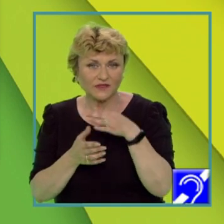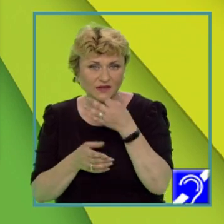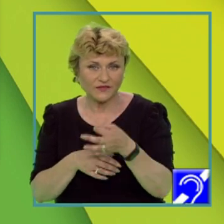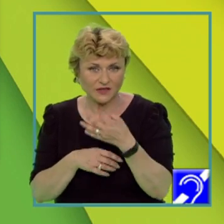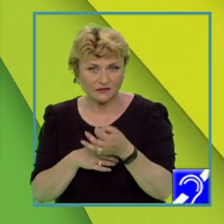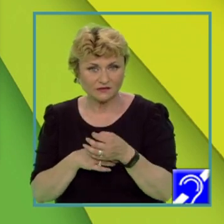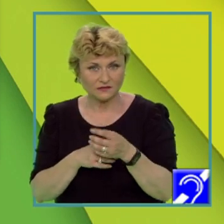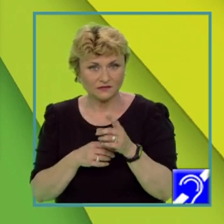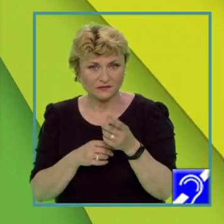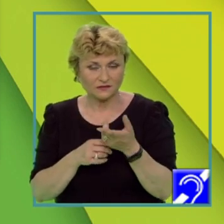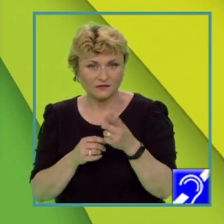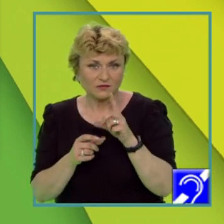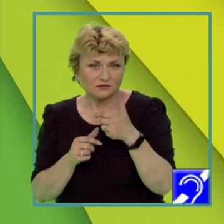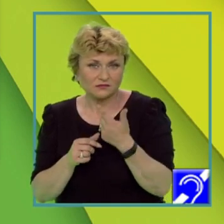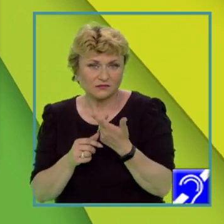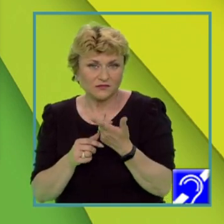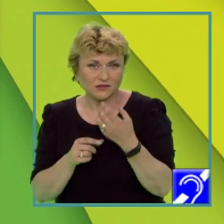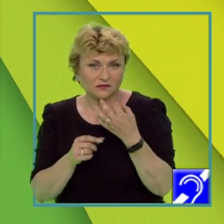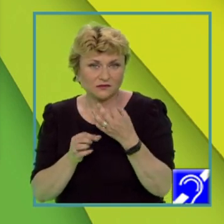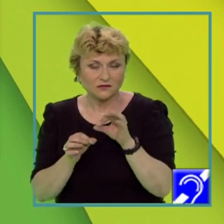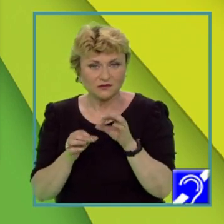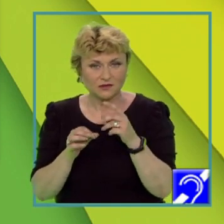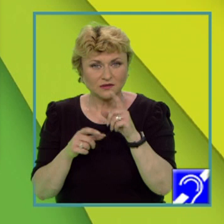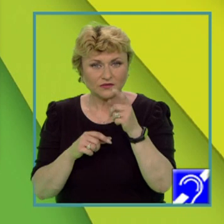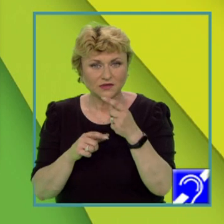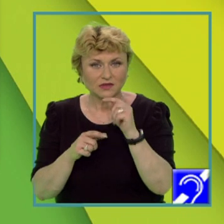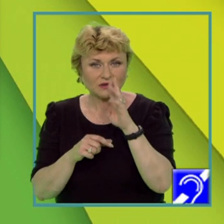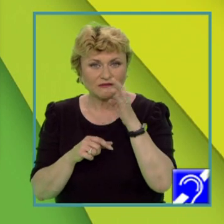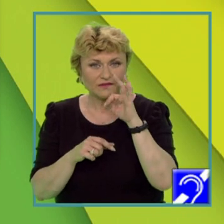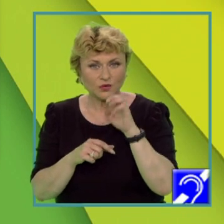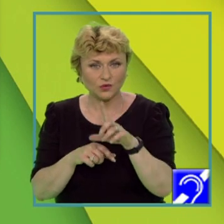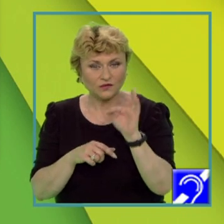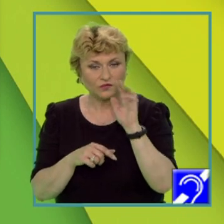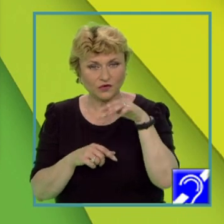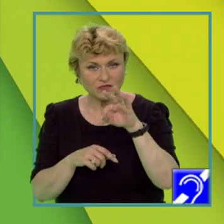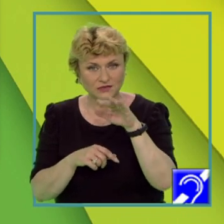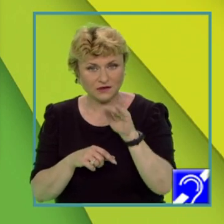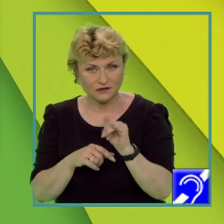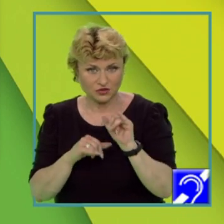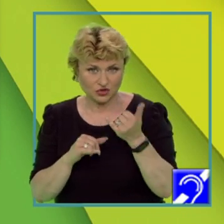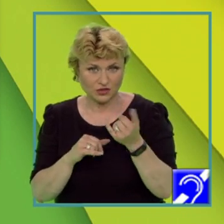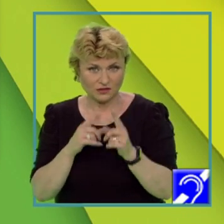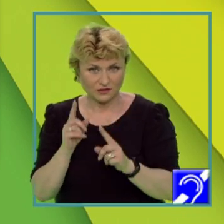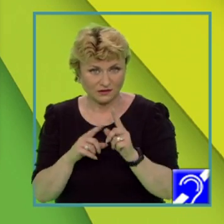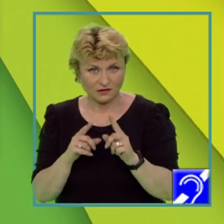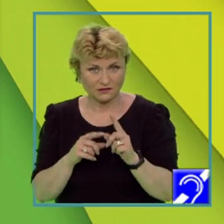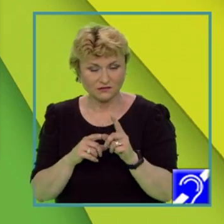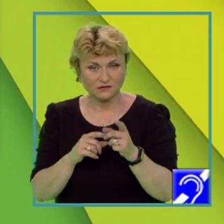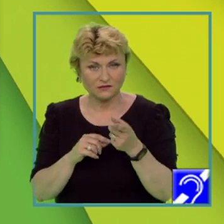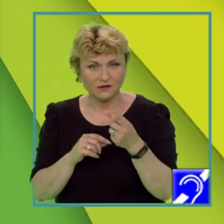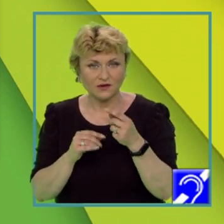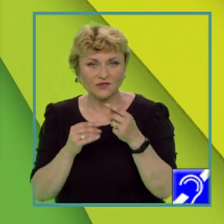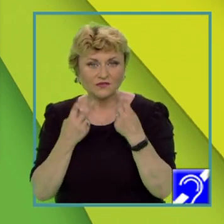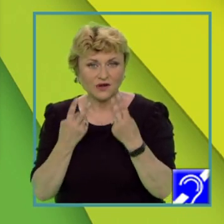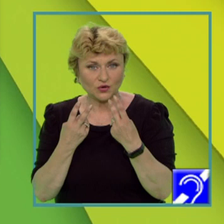atunci axa o y este axa de simetrie pentru graficul funcției f și dacă o funcție f definită pe r cu valori